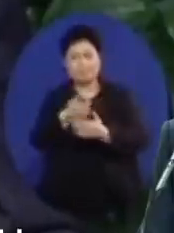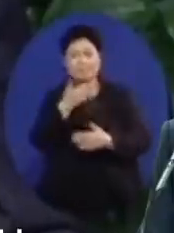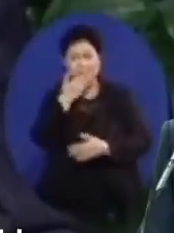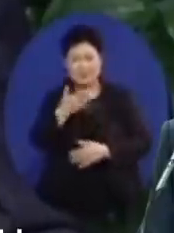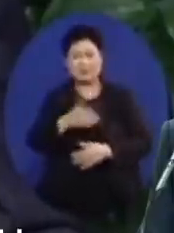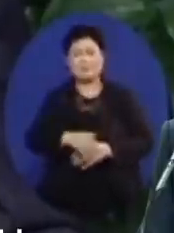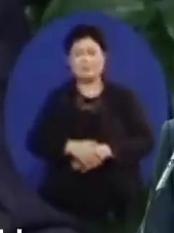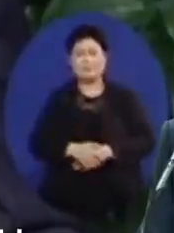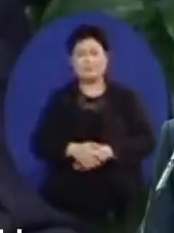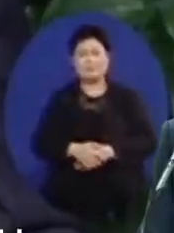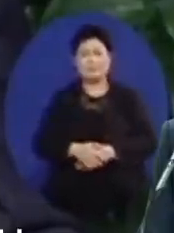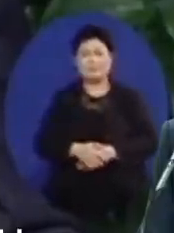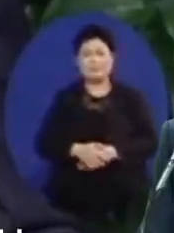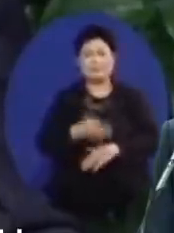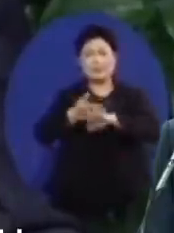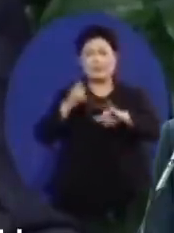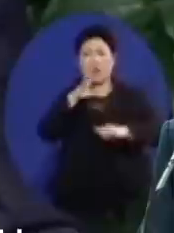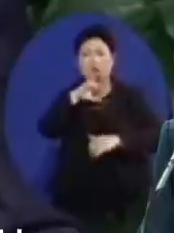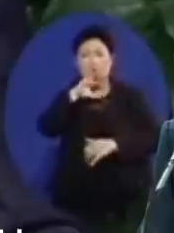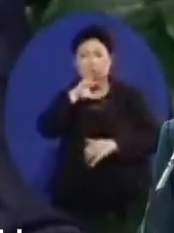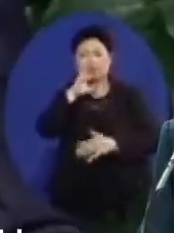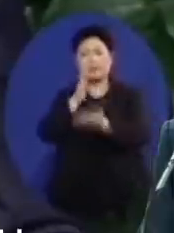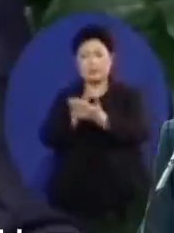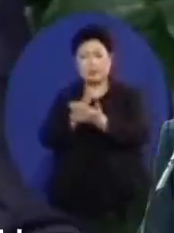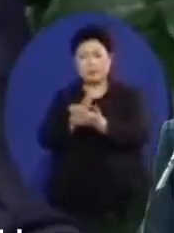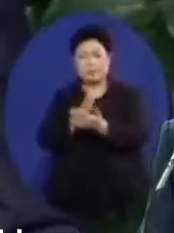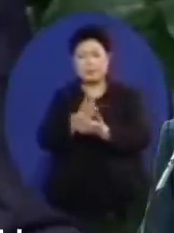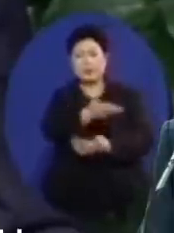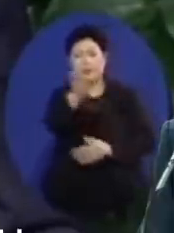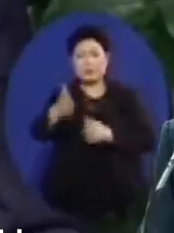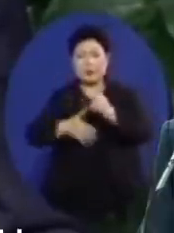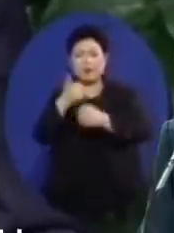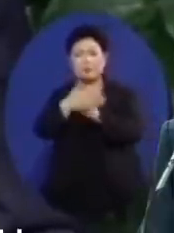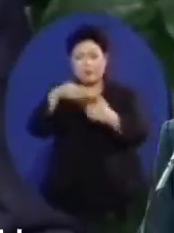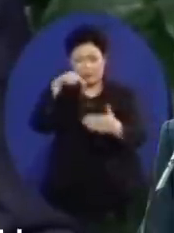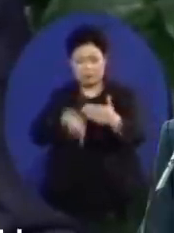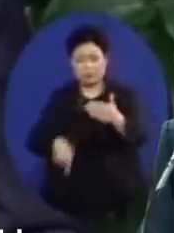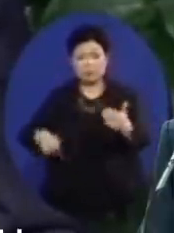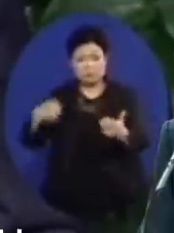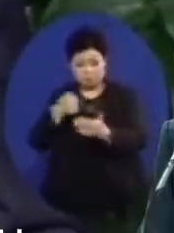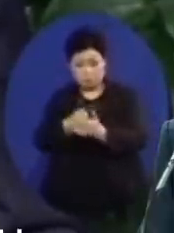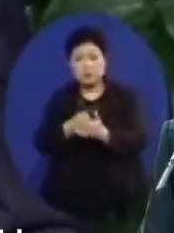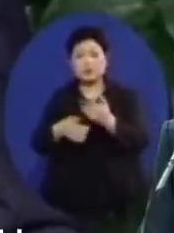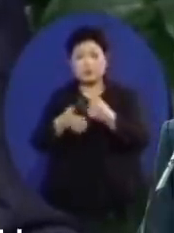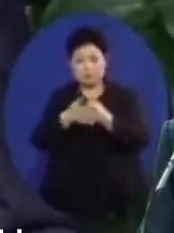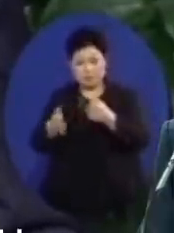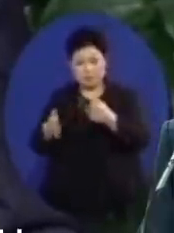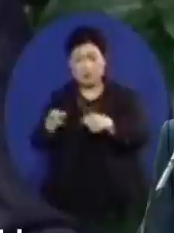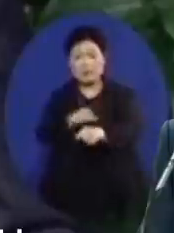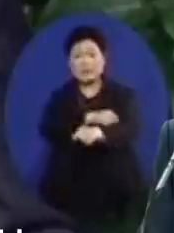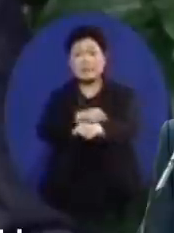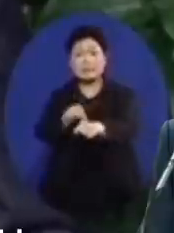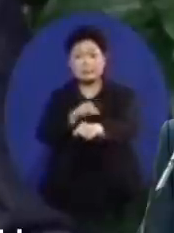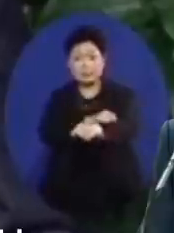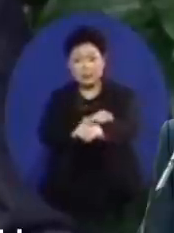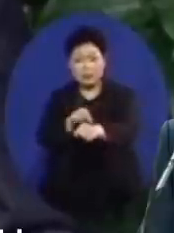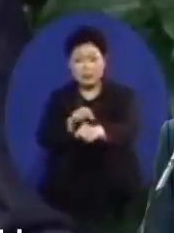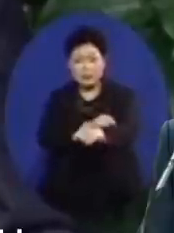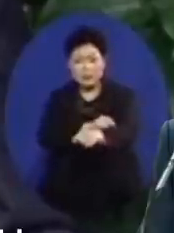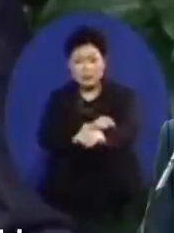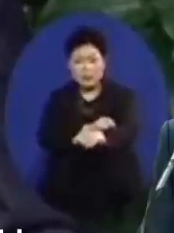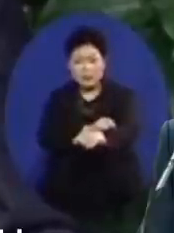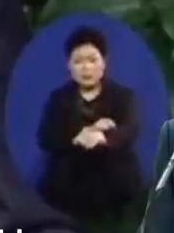것입니다. 남 원망하지 마십시오. 여러분이 하나님의 은혜 속에서 결정 내리는 것입니다. 특별히 홍해수가